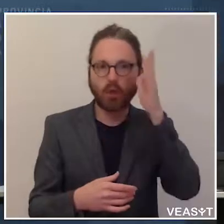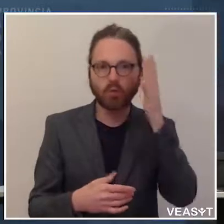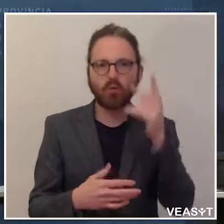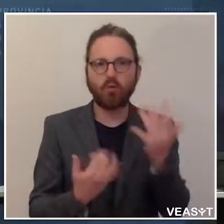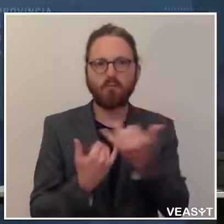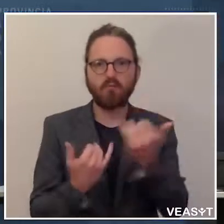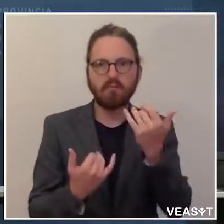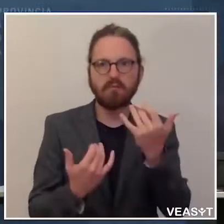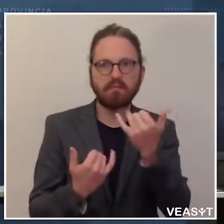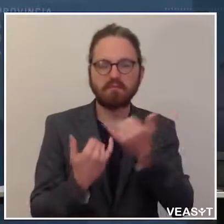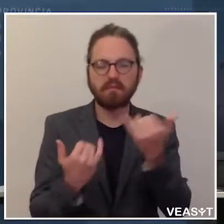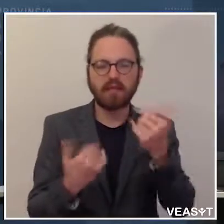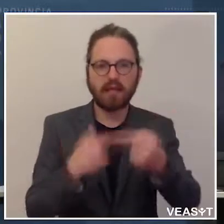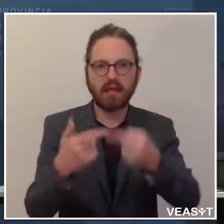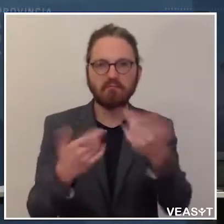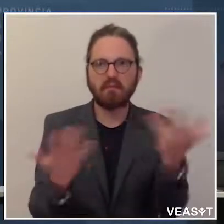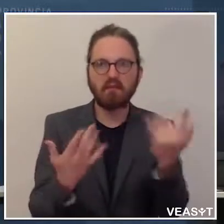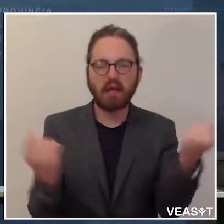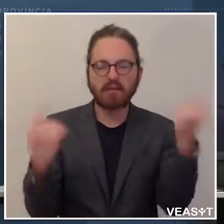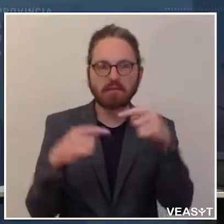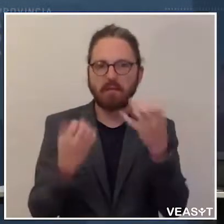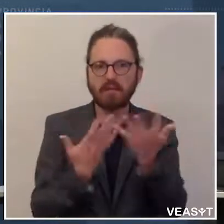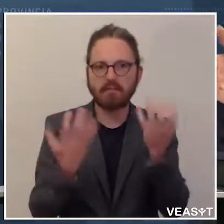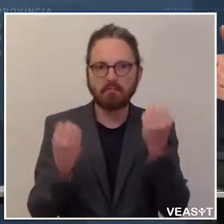spiegano che now have